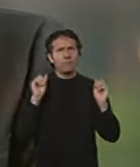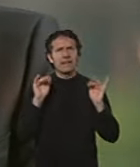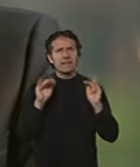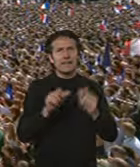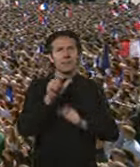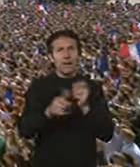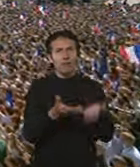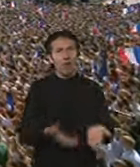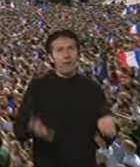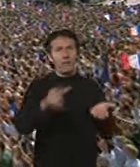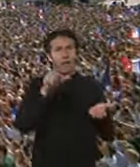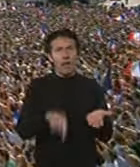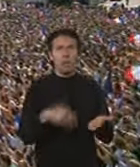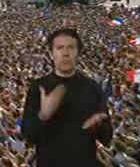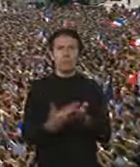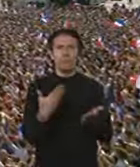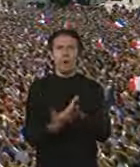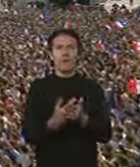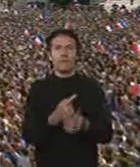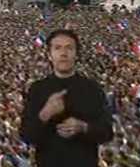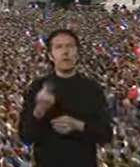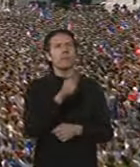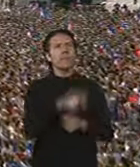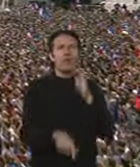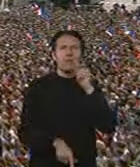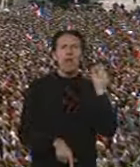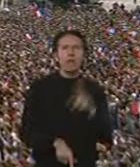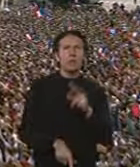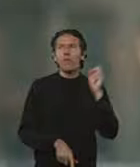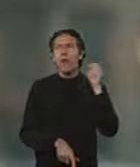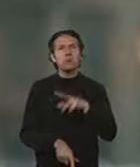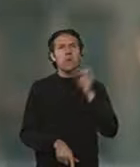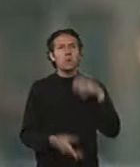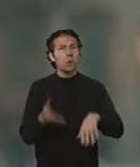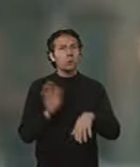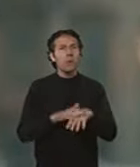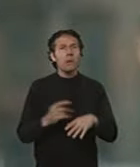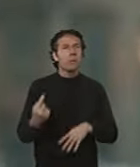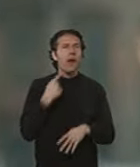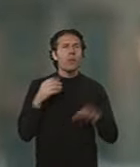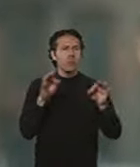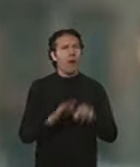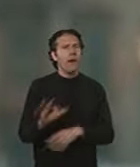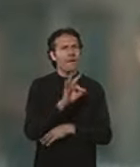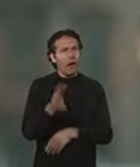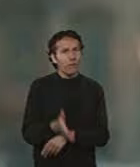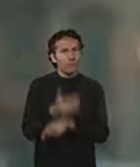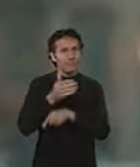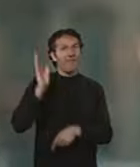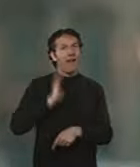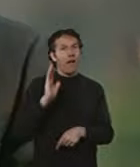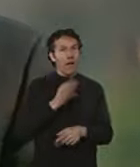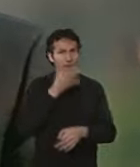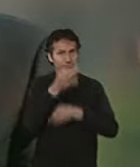que voilà prouve aux insulteurs que rien n'est perdu pour la France voilà